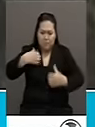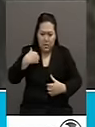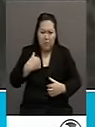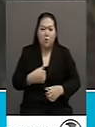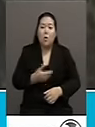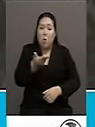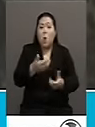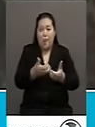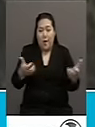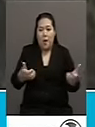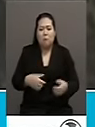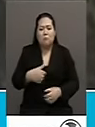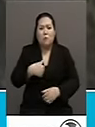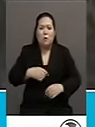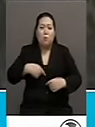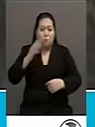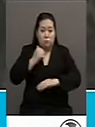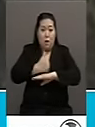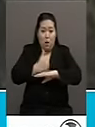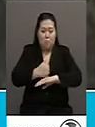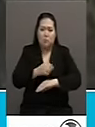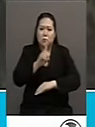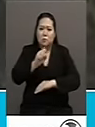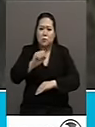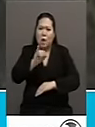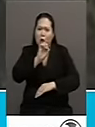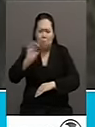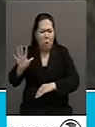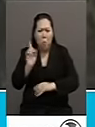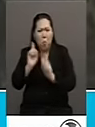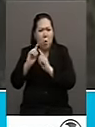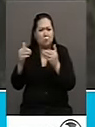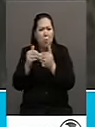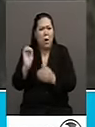สโดยตรงแต่ก็บอกว่าให้ไปทำหน้าที่ให้ดีจะทำอะไรก็ทำให้รอบคอบครับ